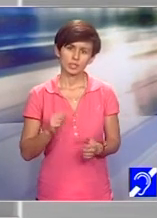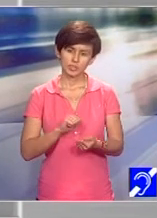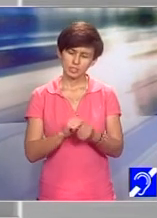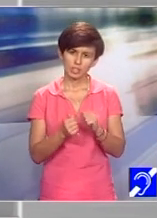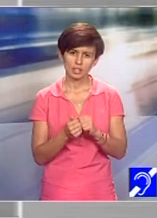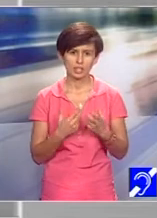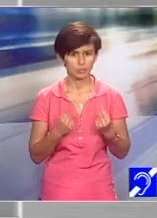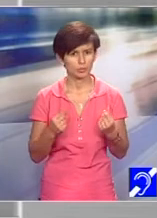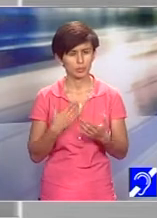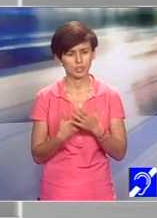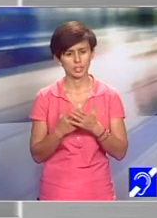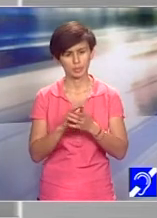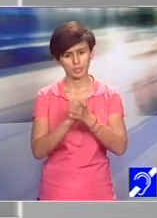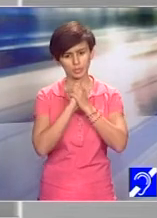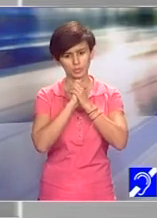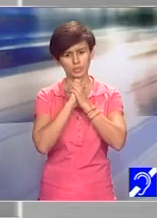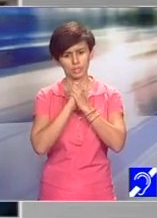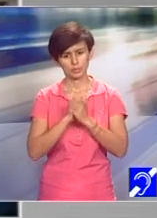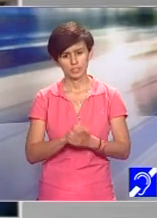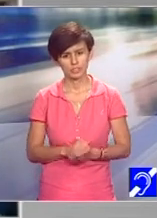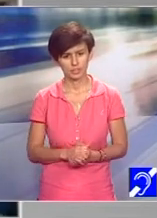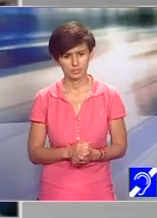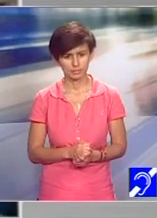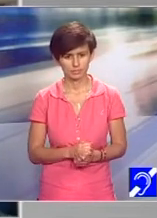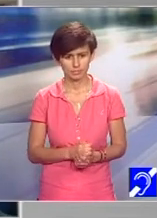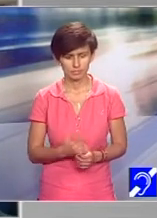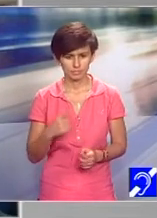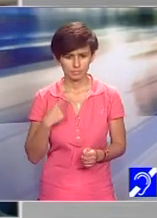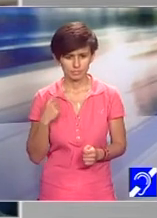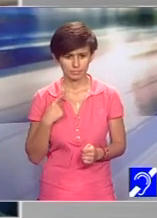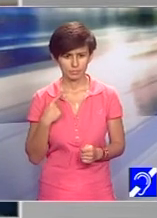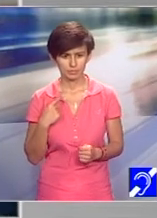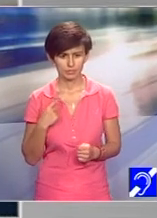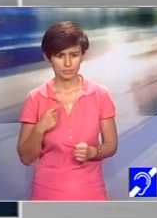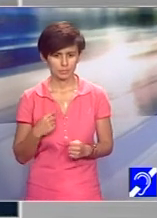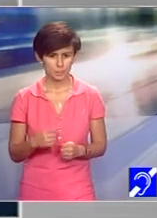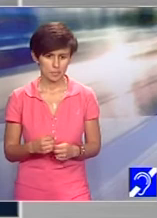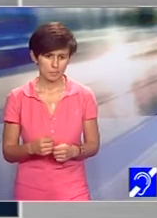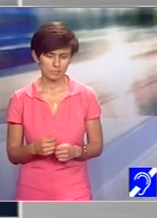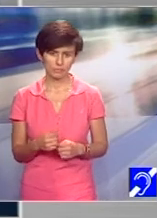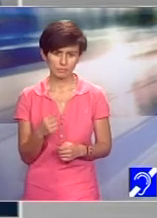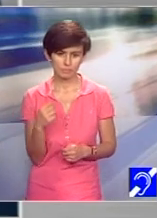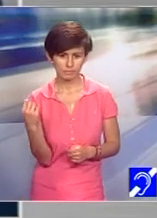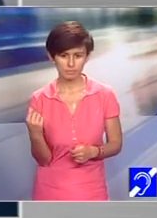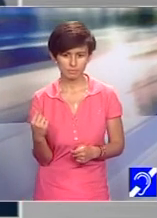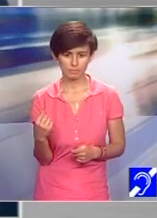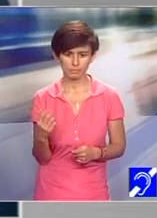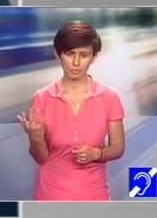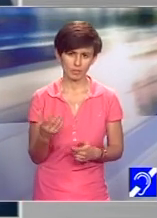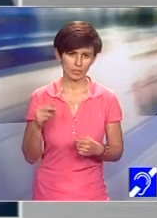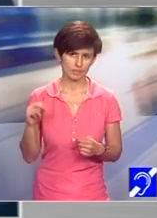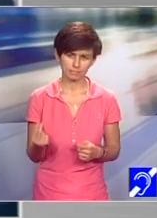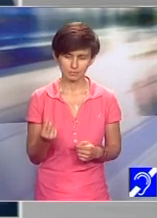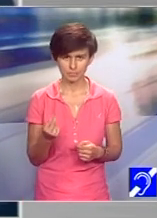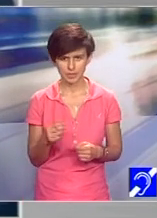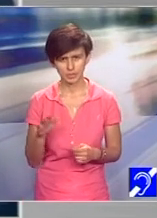pentru aceste lucruri. Este o misă inclusivă. Ea are părți